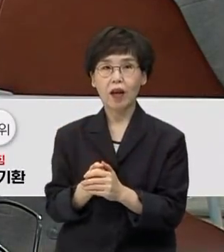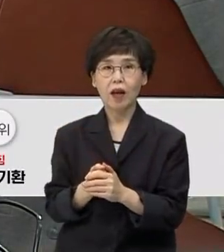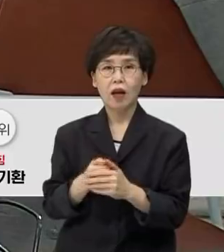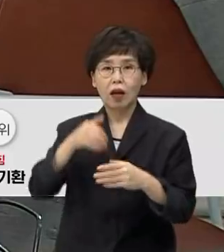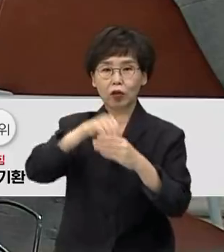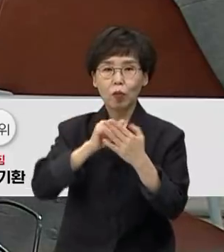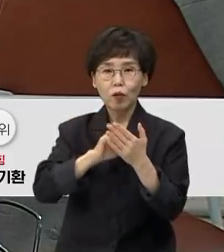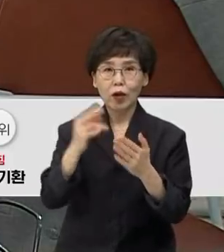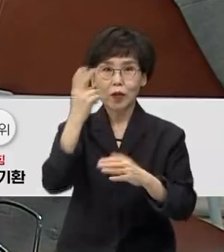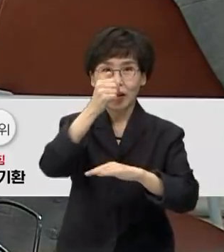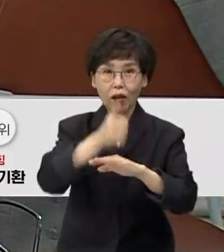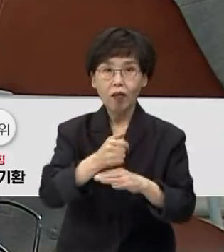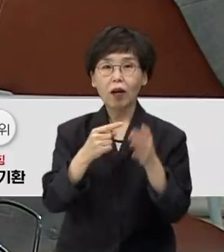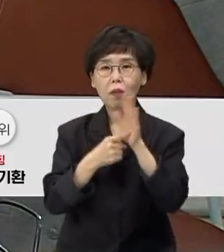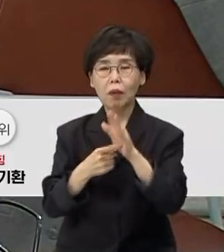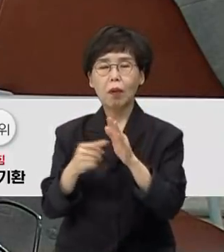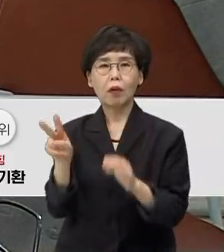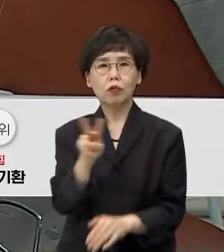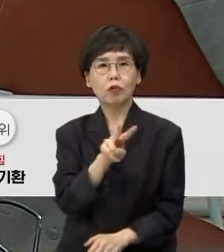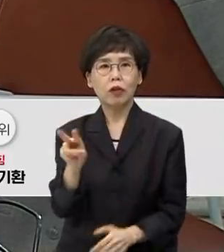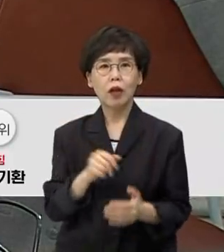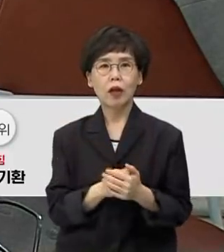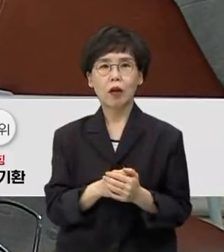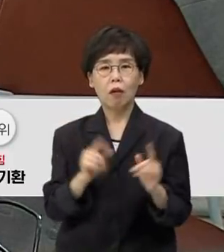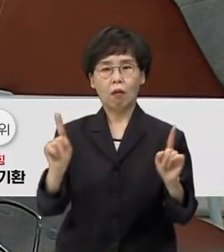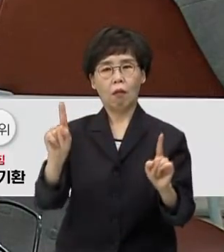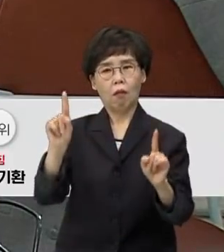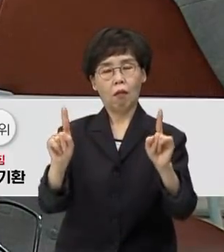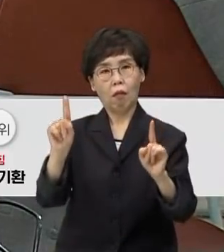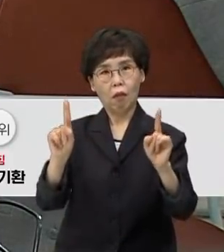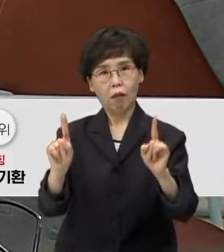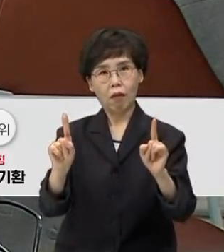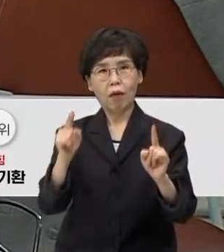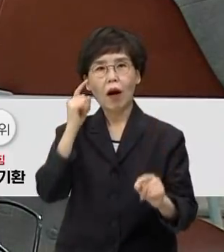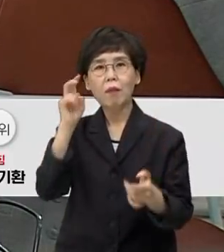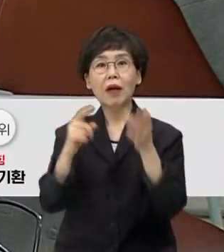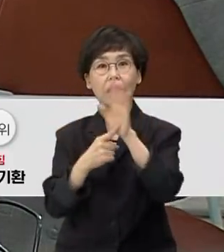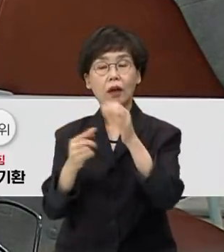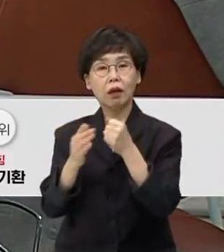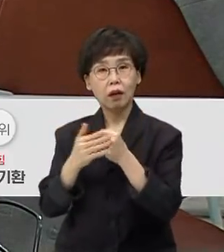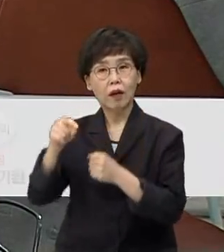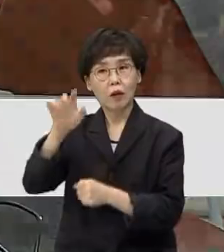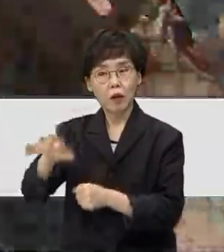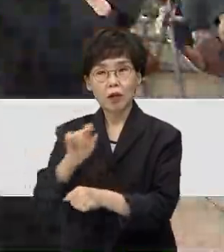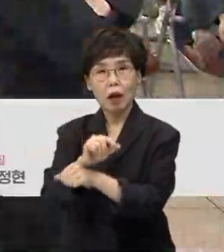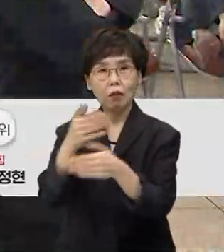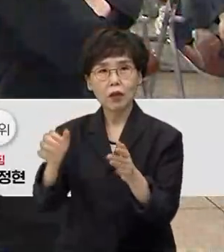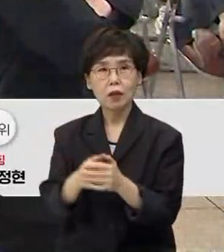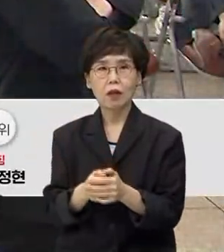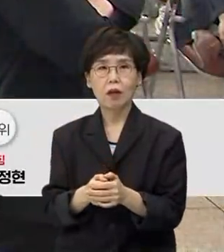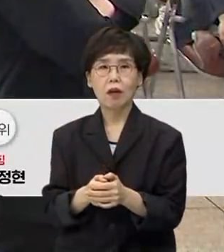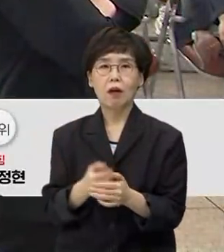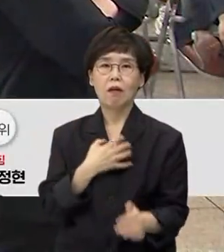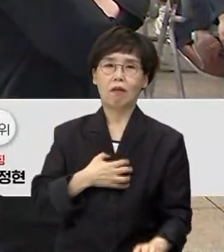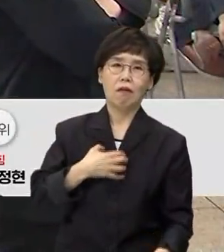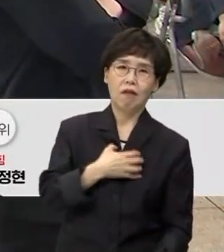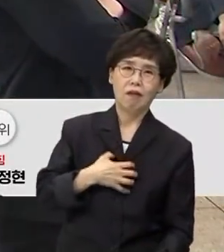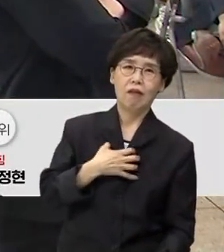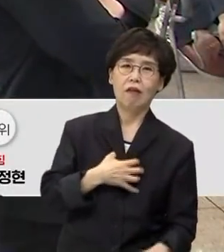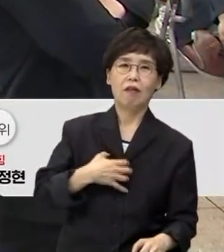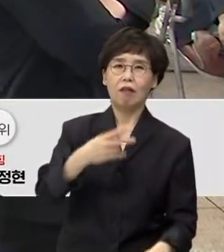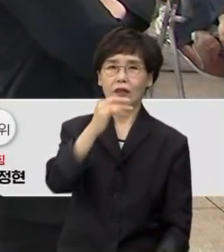출구조사 결과 김은혜 후보와 김동연 후보 간 박빙 승부가 예측되면서 이곳 캠프 사무실은 환성과 탄식이